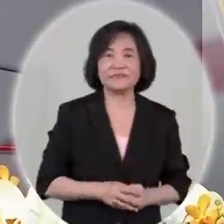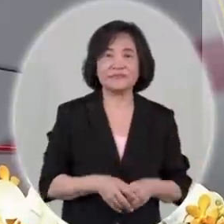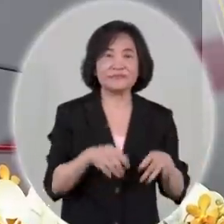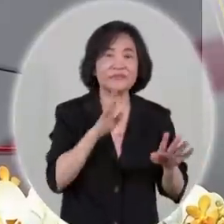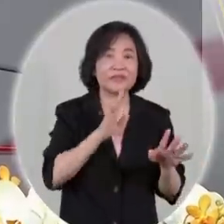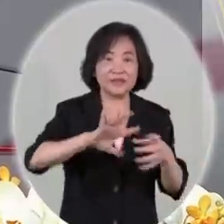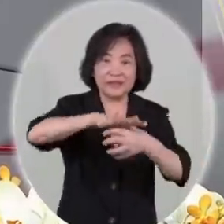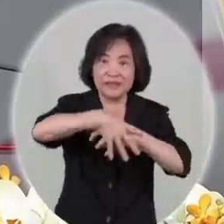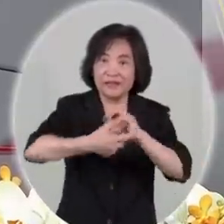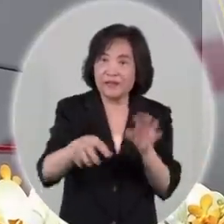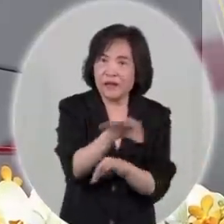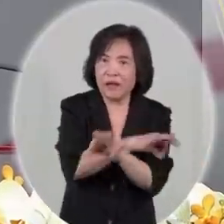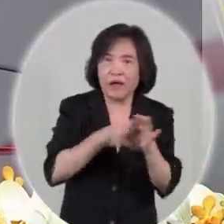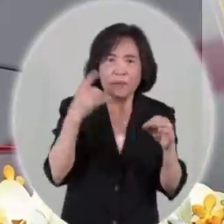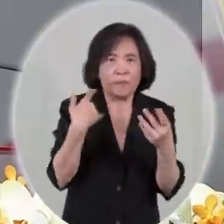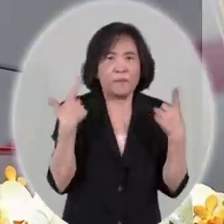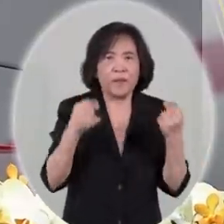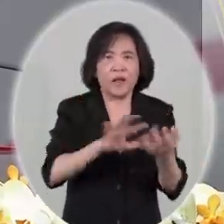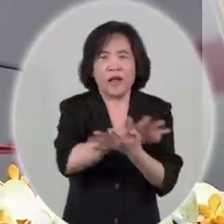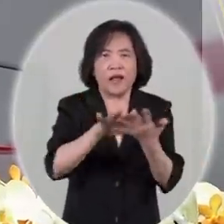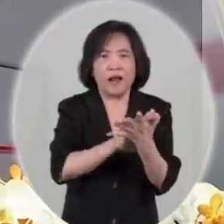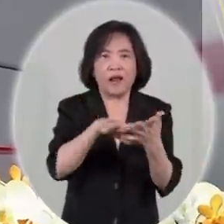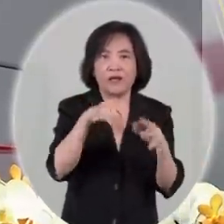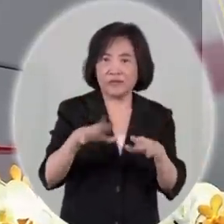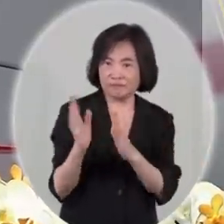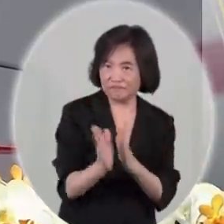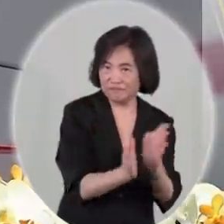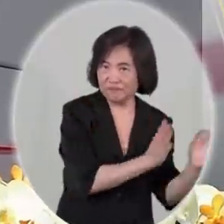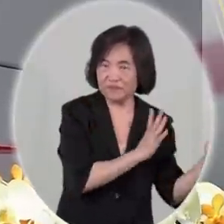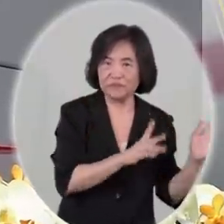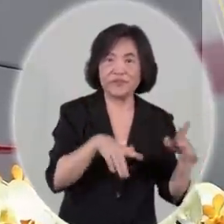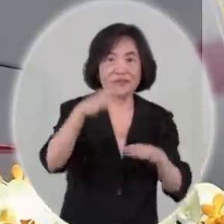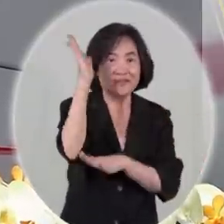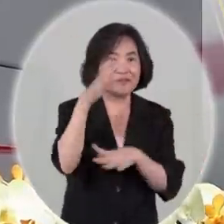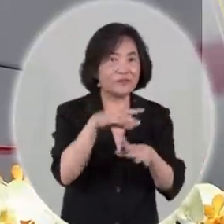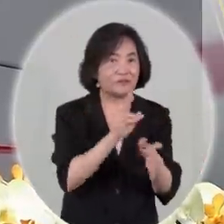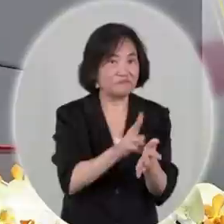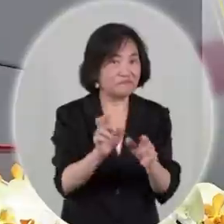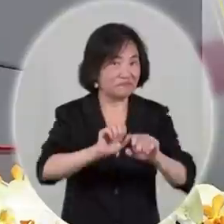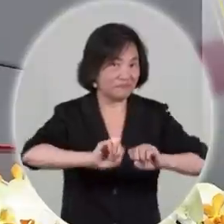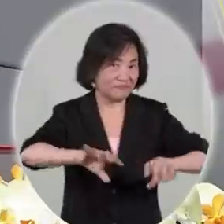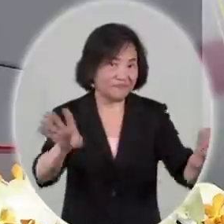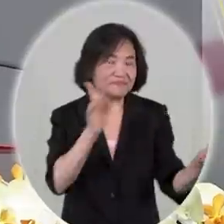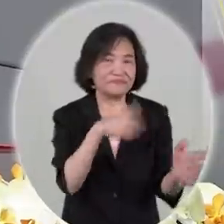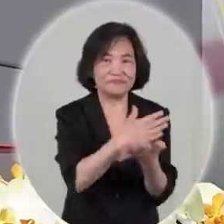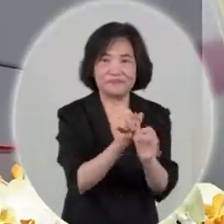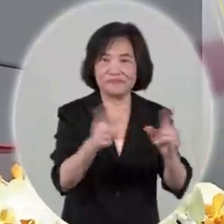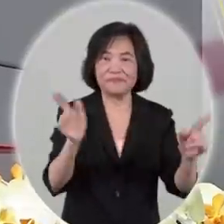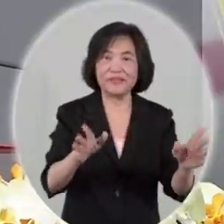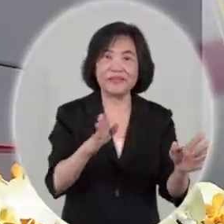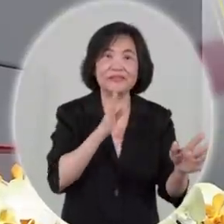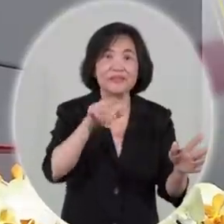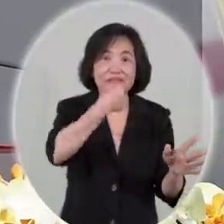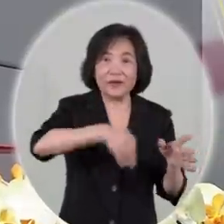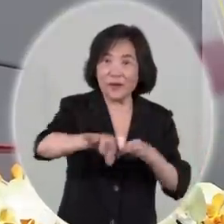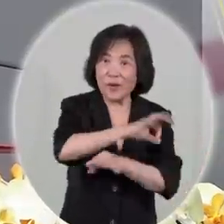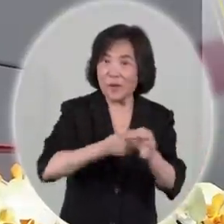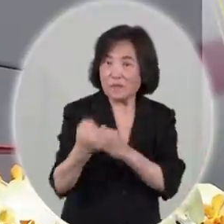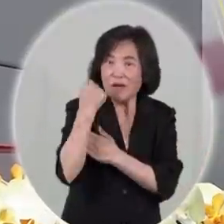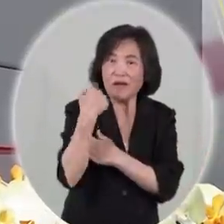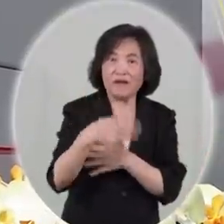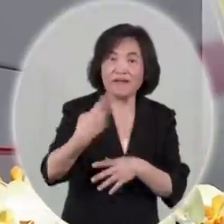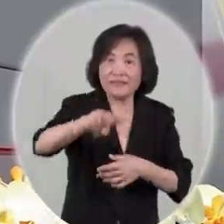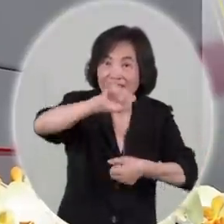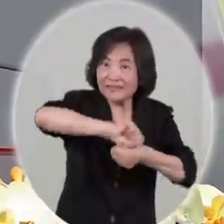全球经贸秩序重整，政府透过多元布局提升台湾经济动能，持续推动